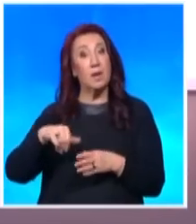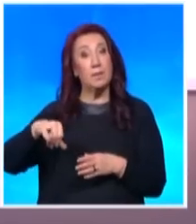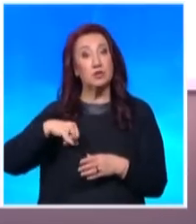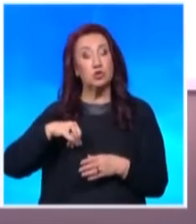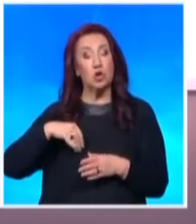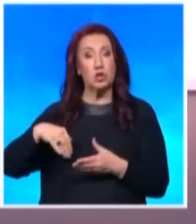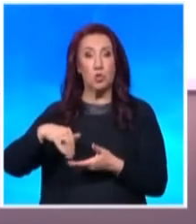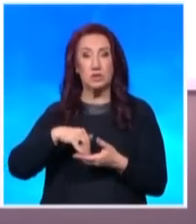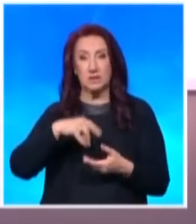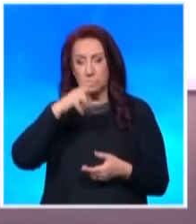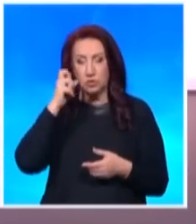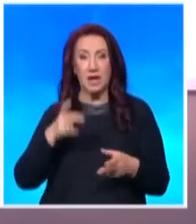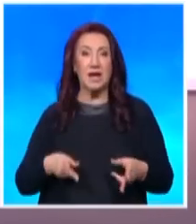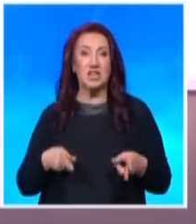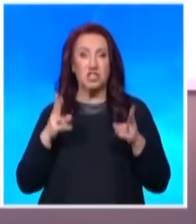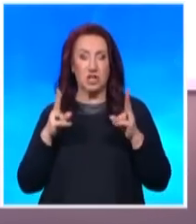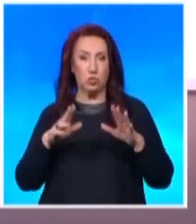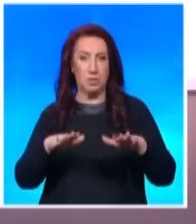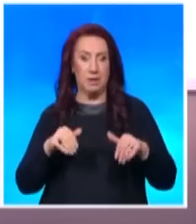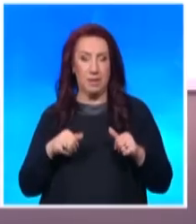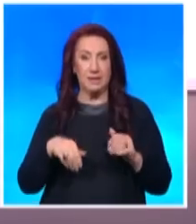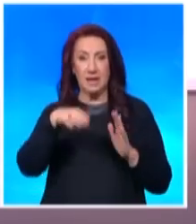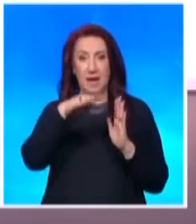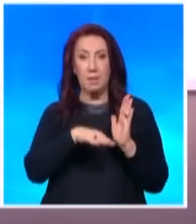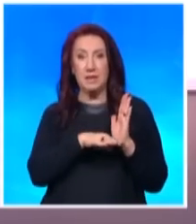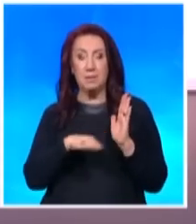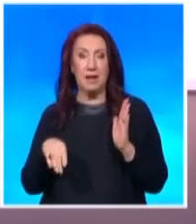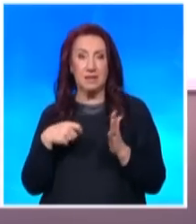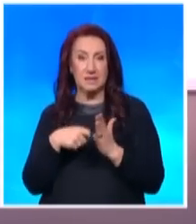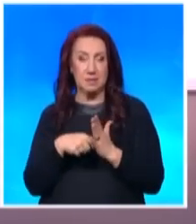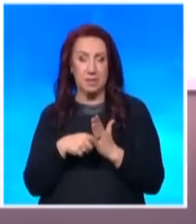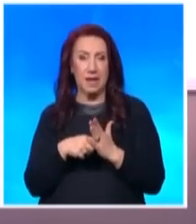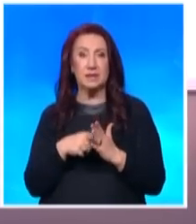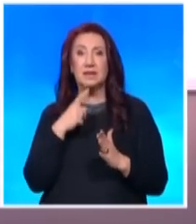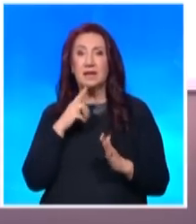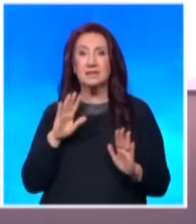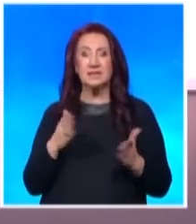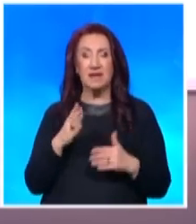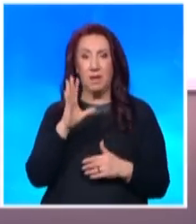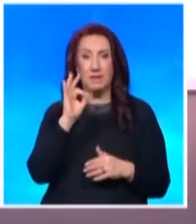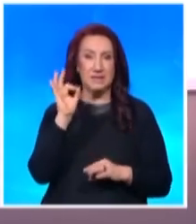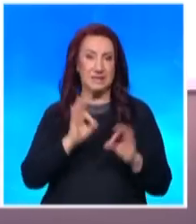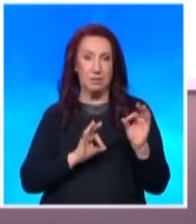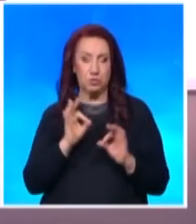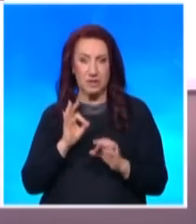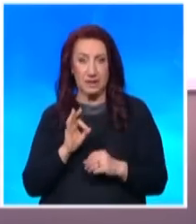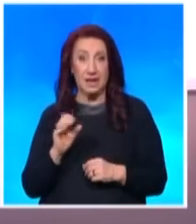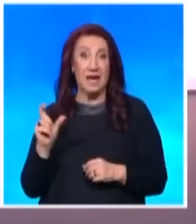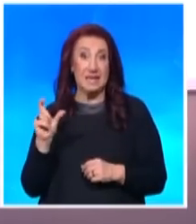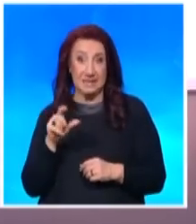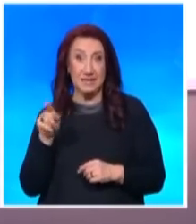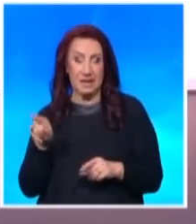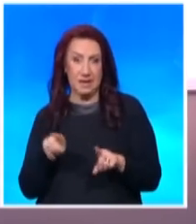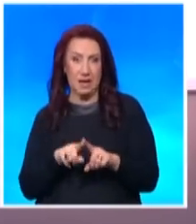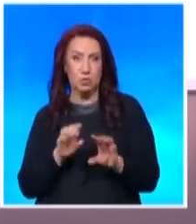труда решението на парламента минималната заплата да бъде 50 на 100 от средната. Синдикатите пък, както стана